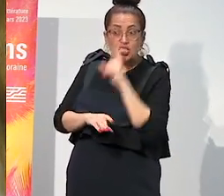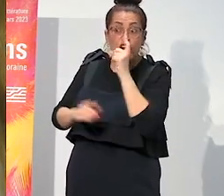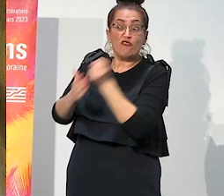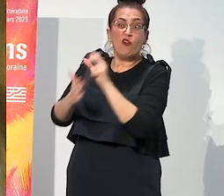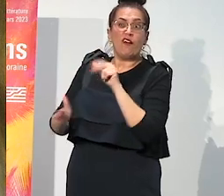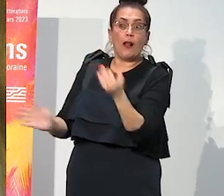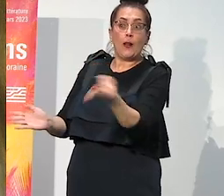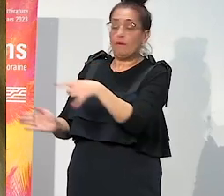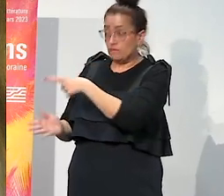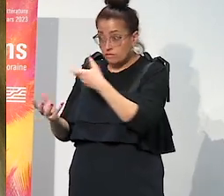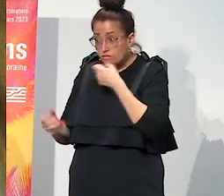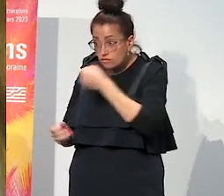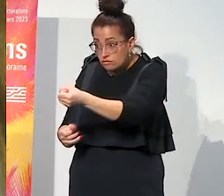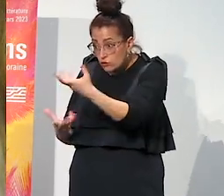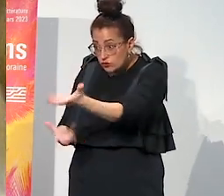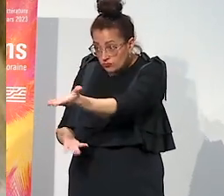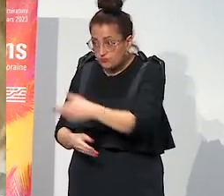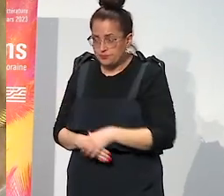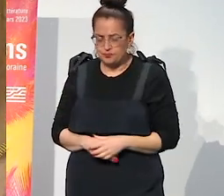Prenez le mien si vous voulez.